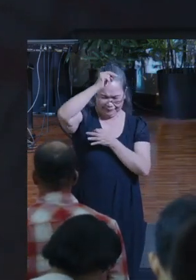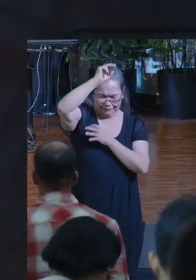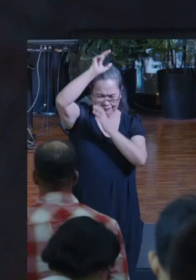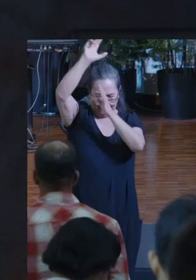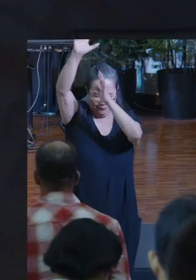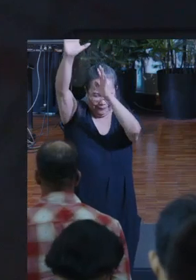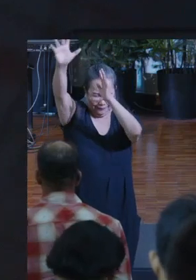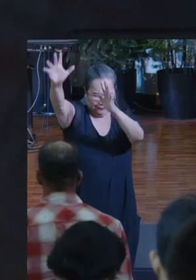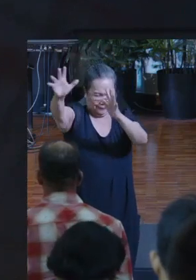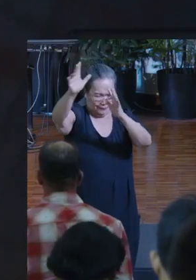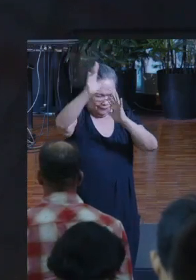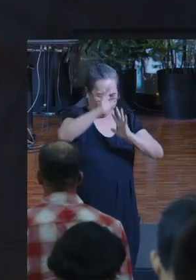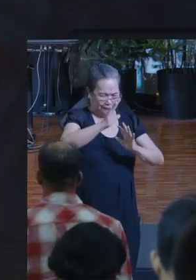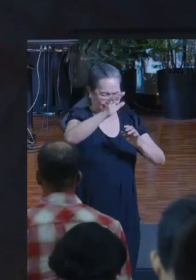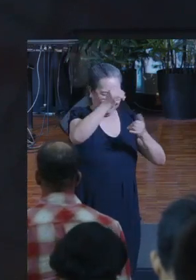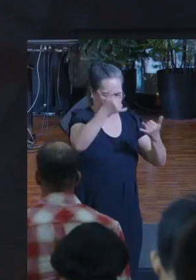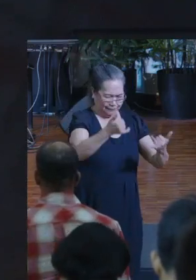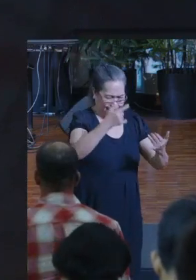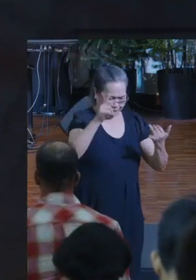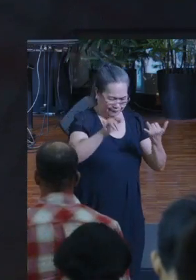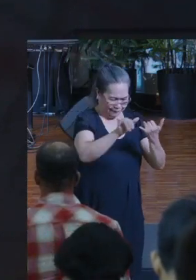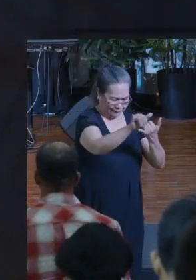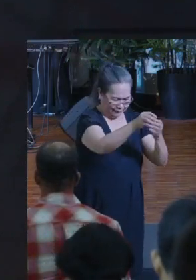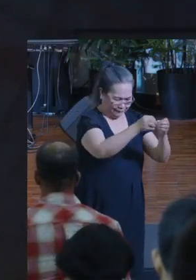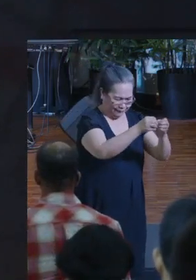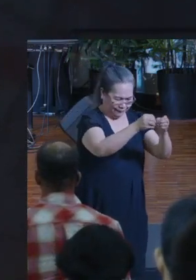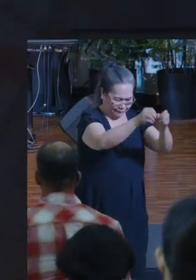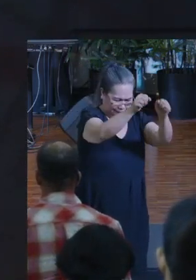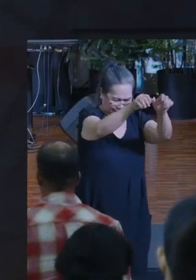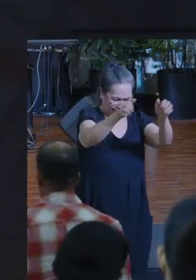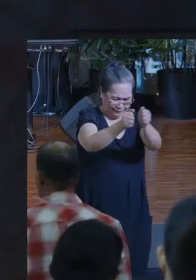ng Diwang Banal magmula ngayon at